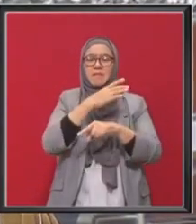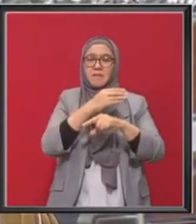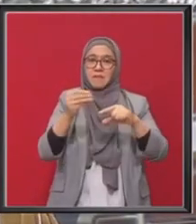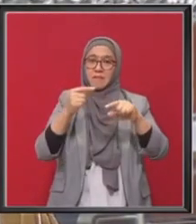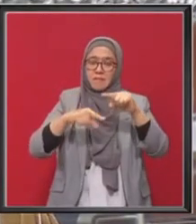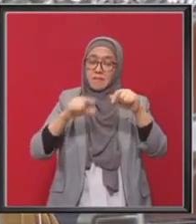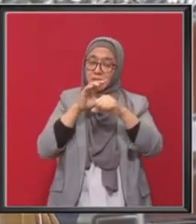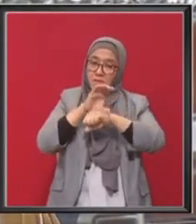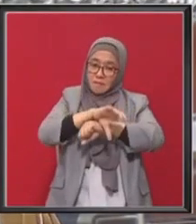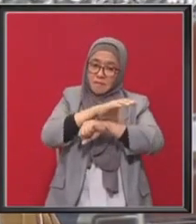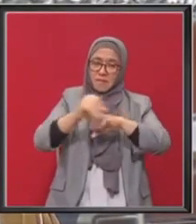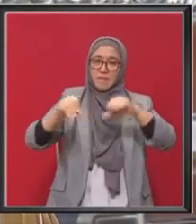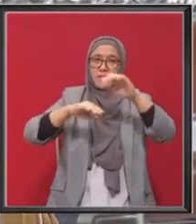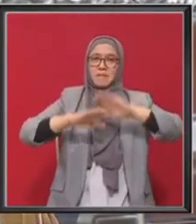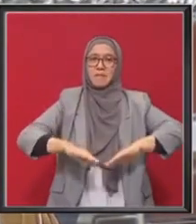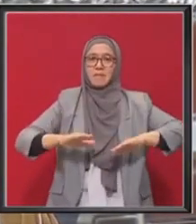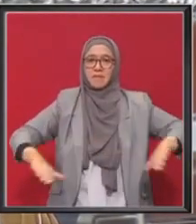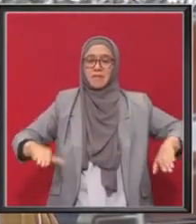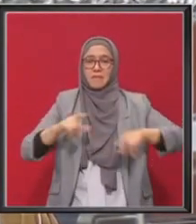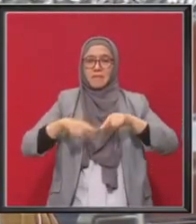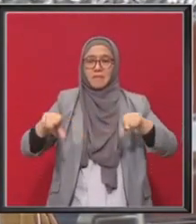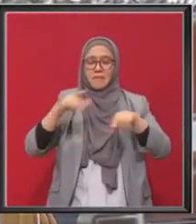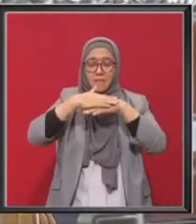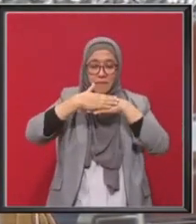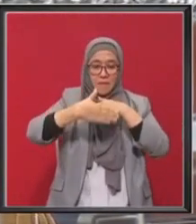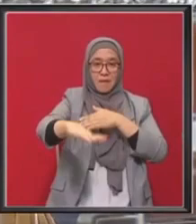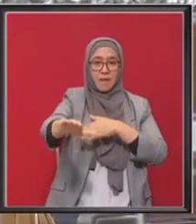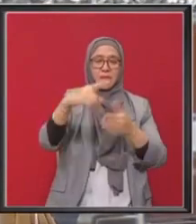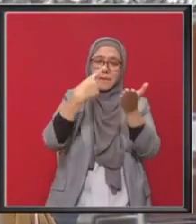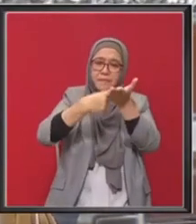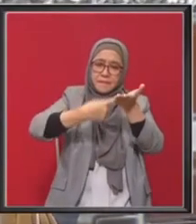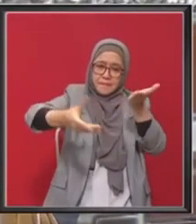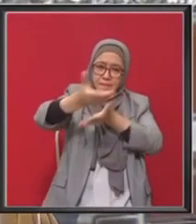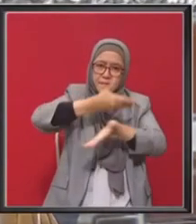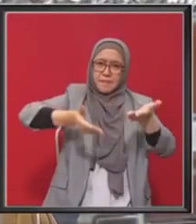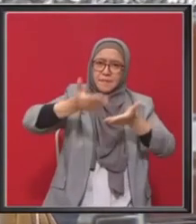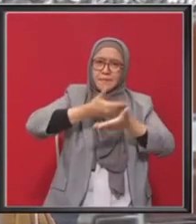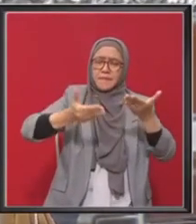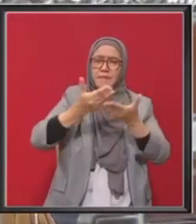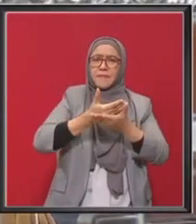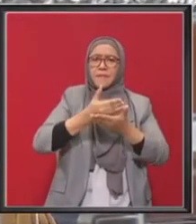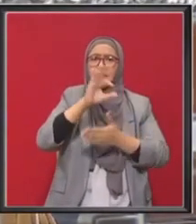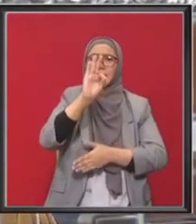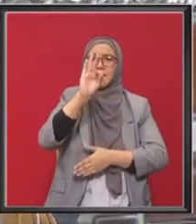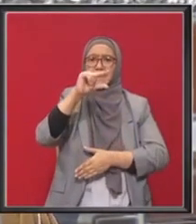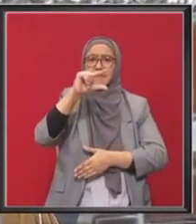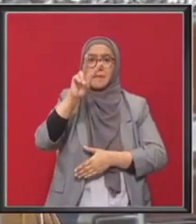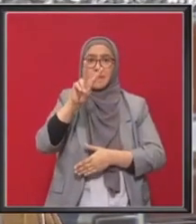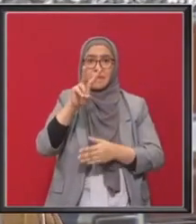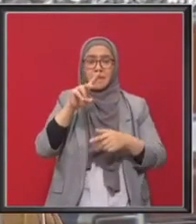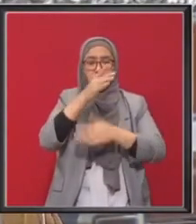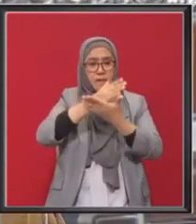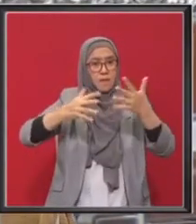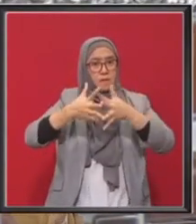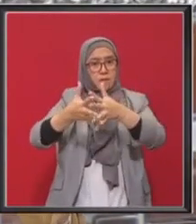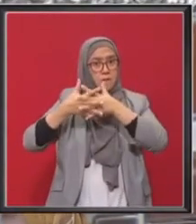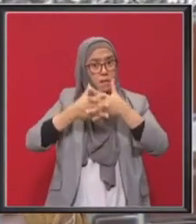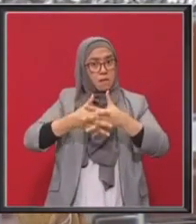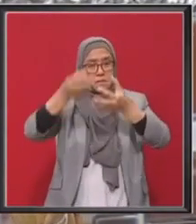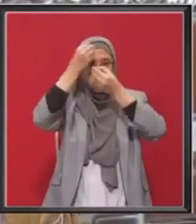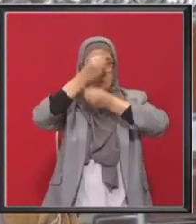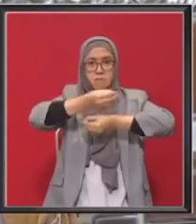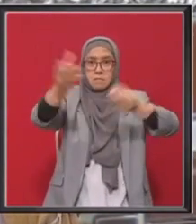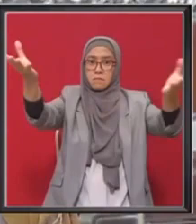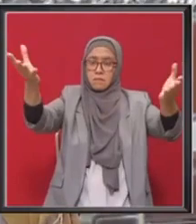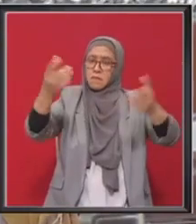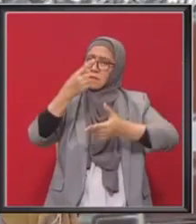selepas mengandalkan beberapa ke bincangan dengan pihak FTV pihak mereka zakat telah mengeluarkannya Kejaksaan apode kenyataannya